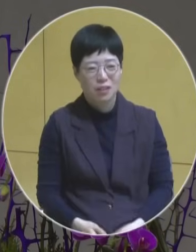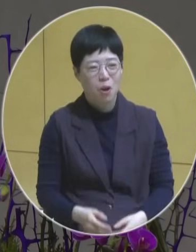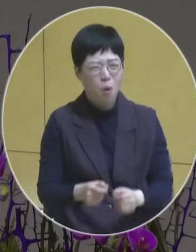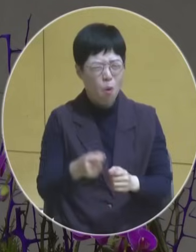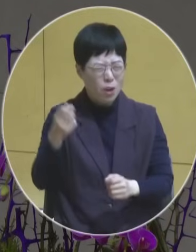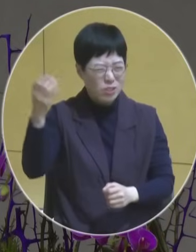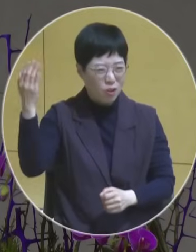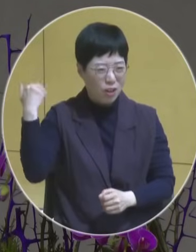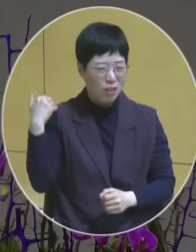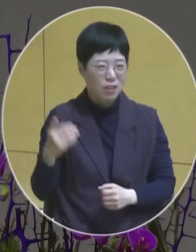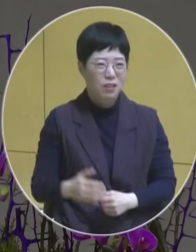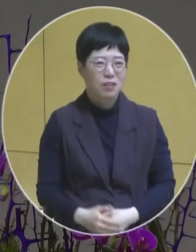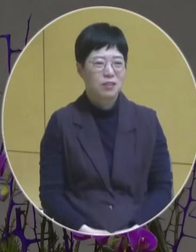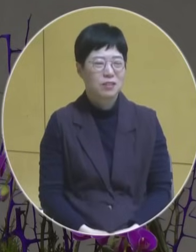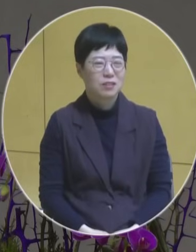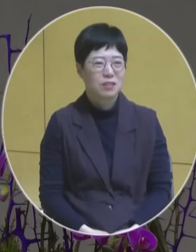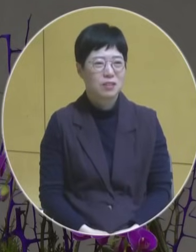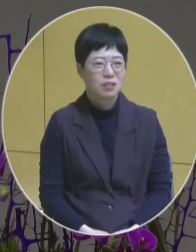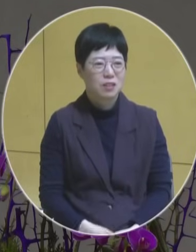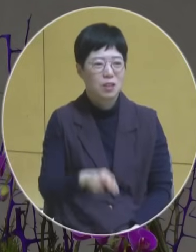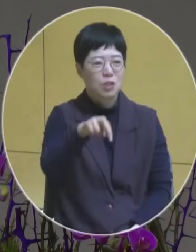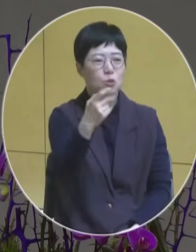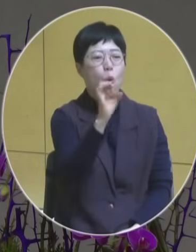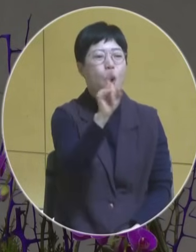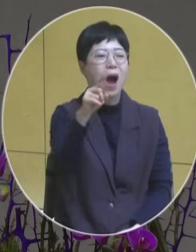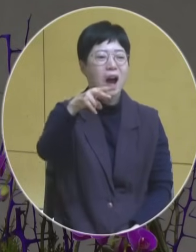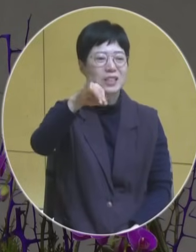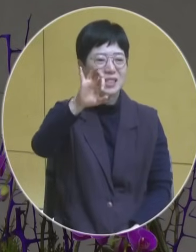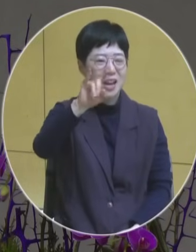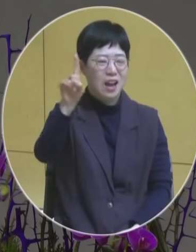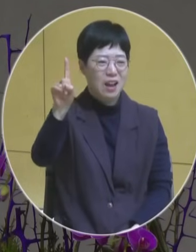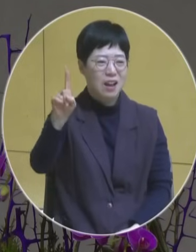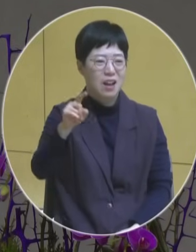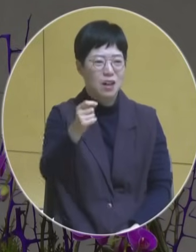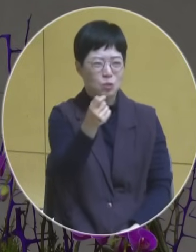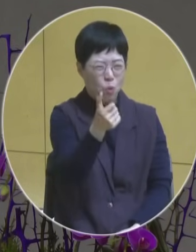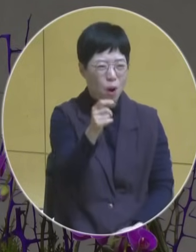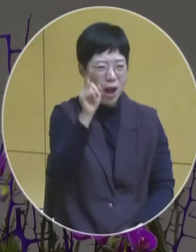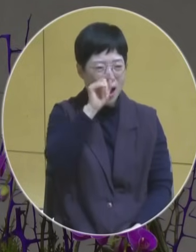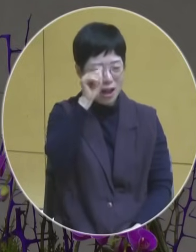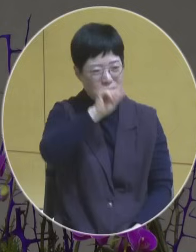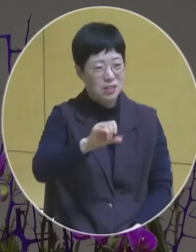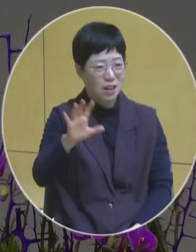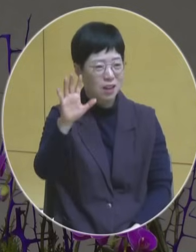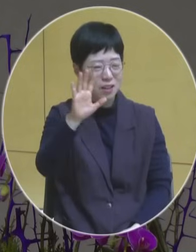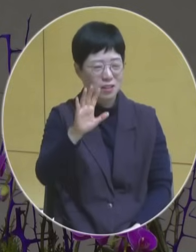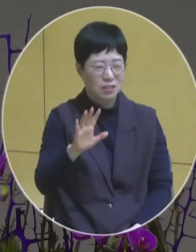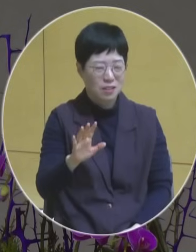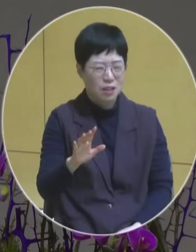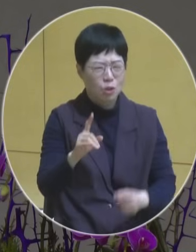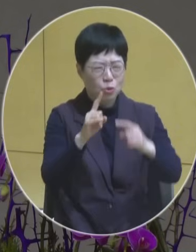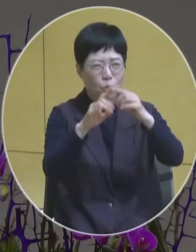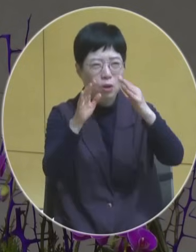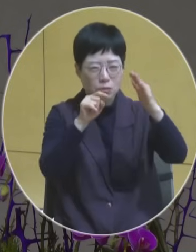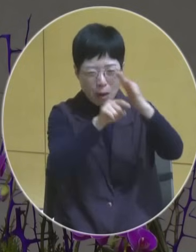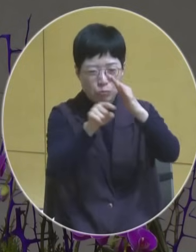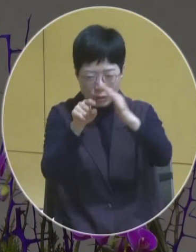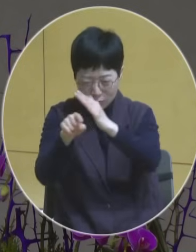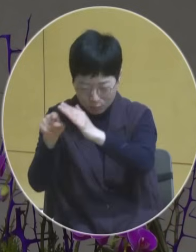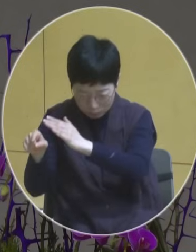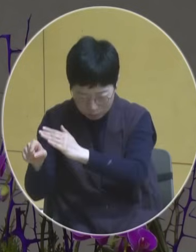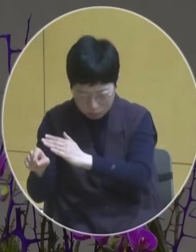아주 오래전에 소아시아 일곱 교회 뭐 다 돌아보지는 못했습니다만은 그 교회를